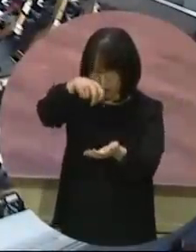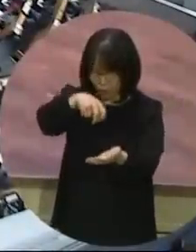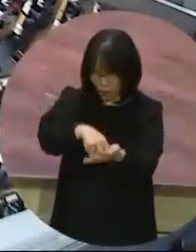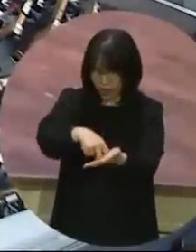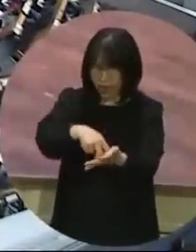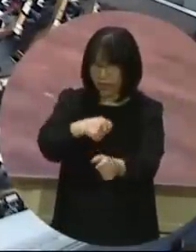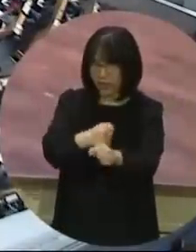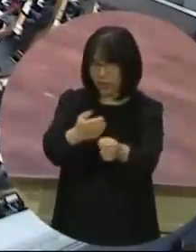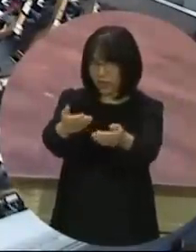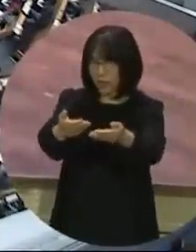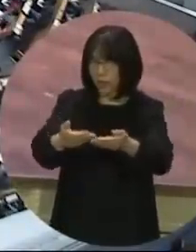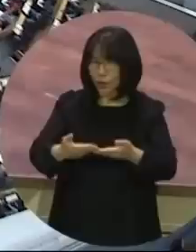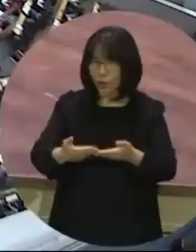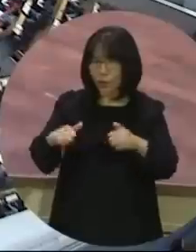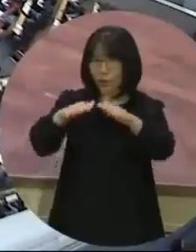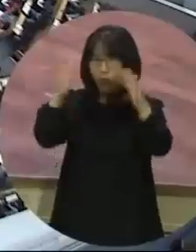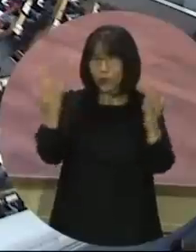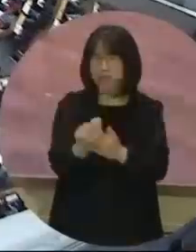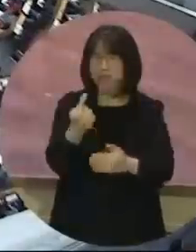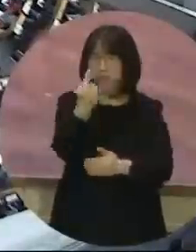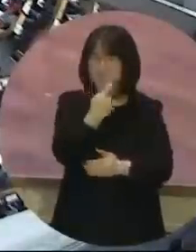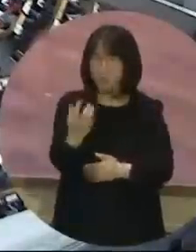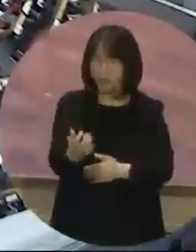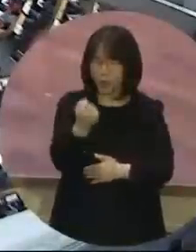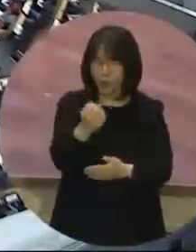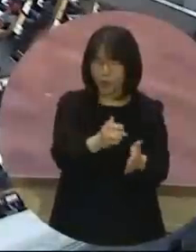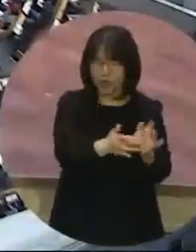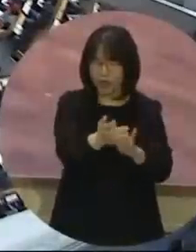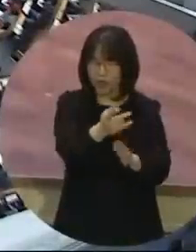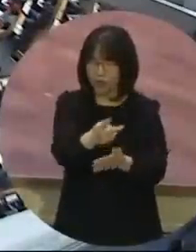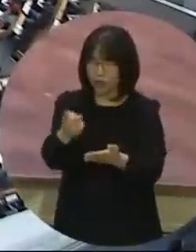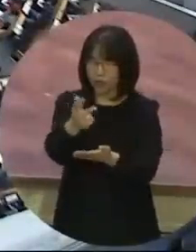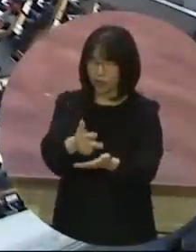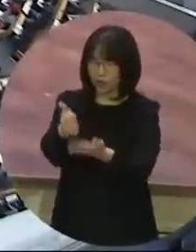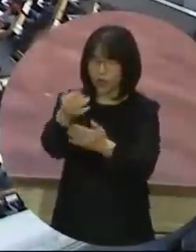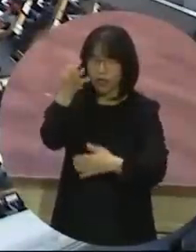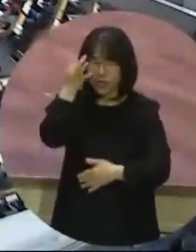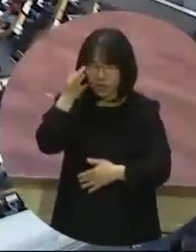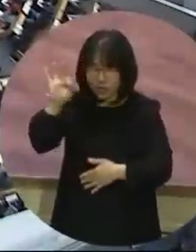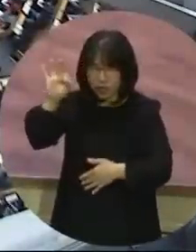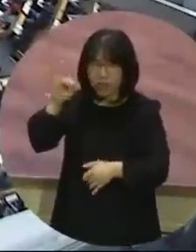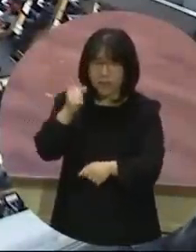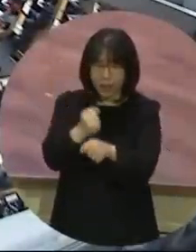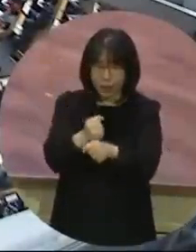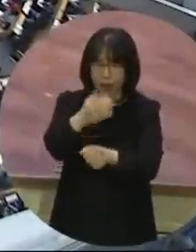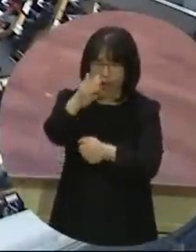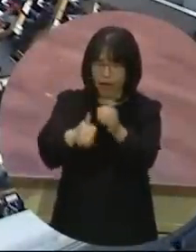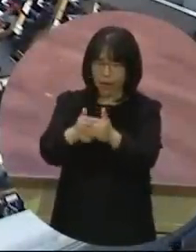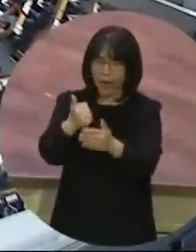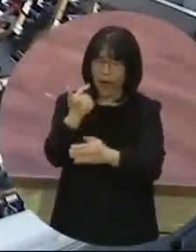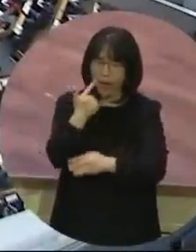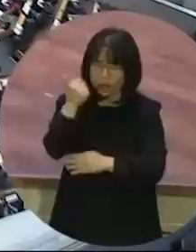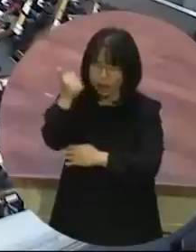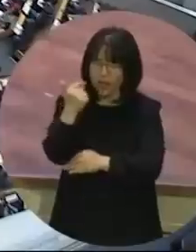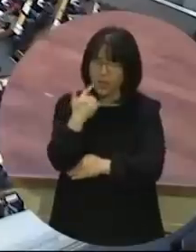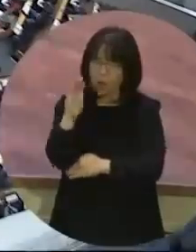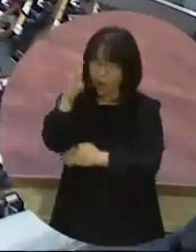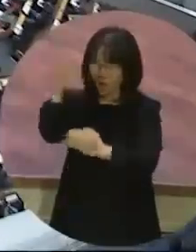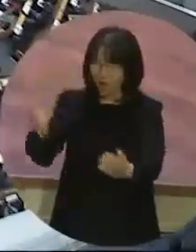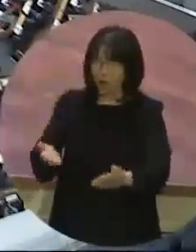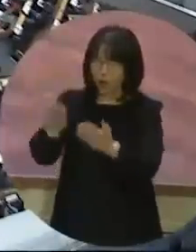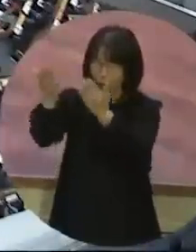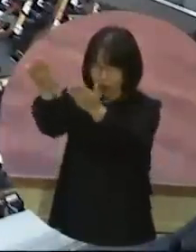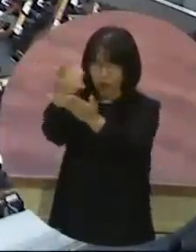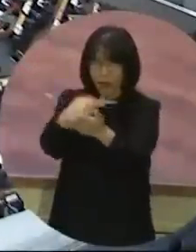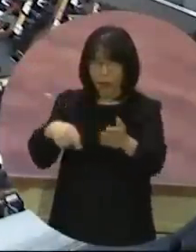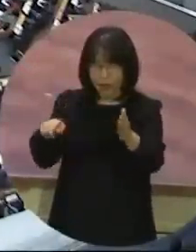꿇게 하시고 모든 입으로 예수 그리스도를 주라 신하여 하나님 아버지께 영광을 돌리게